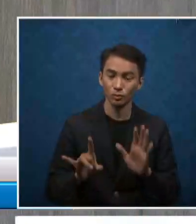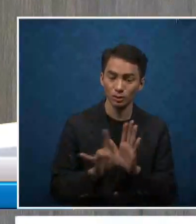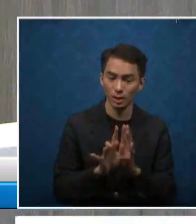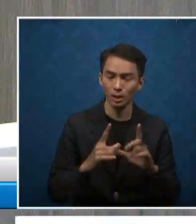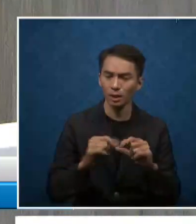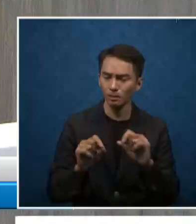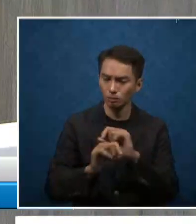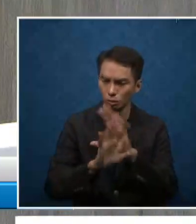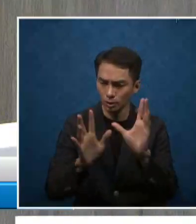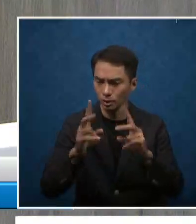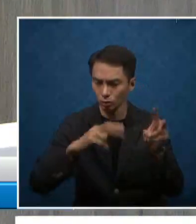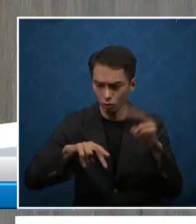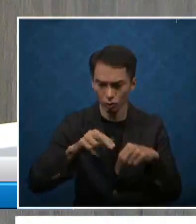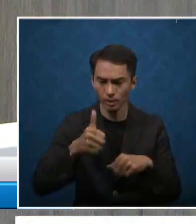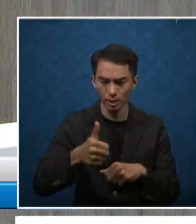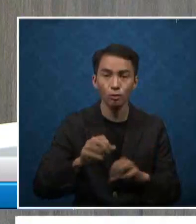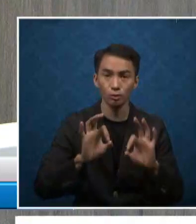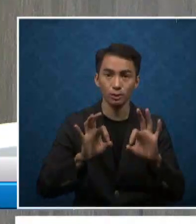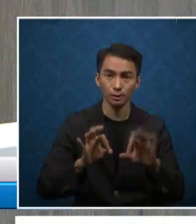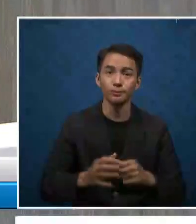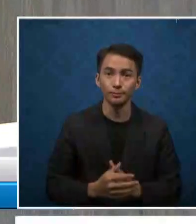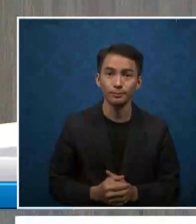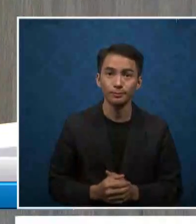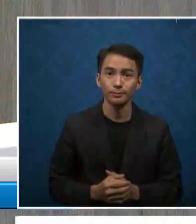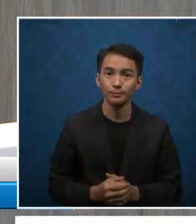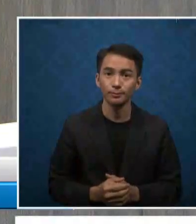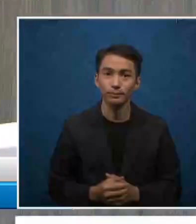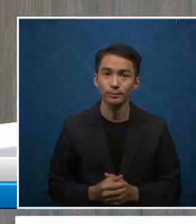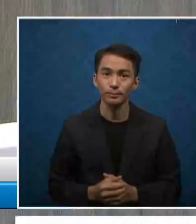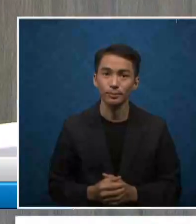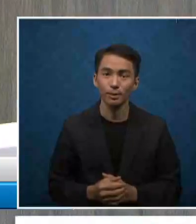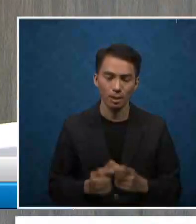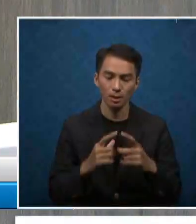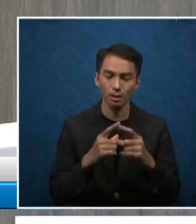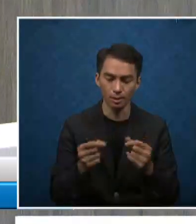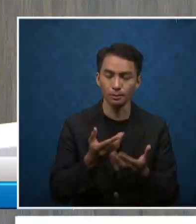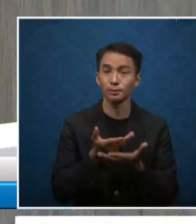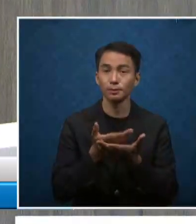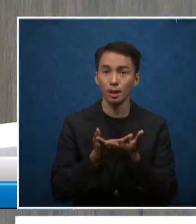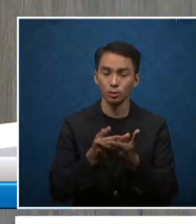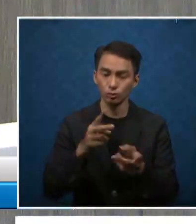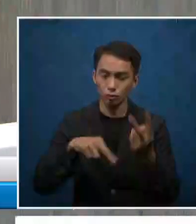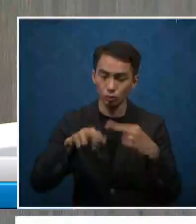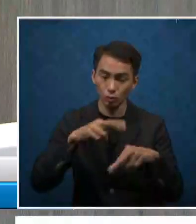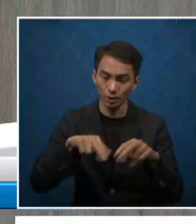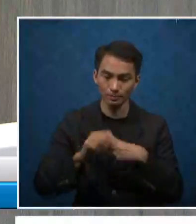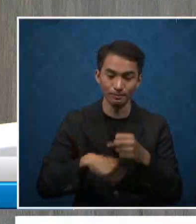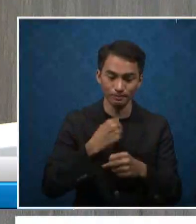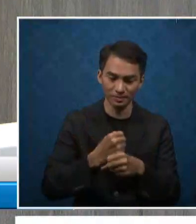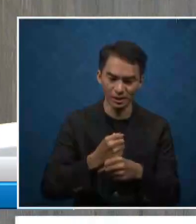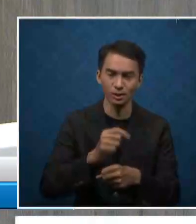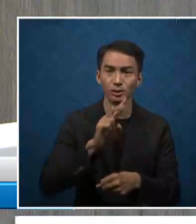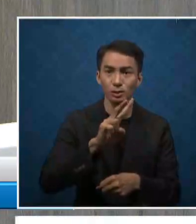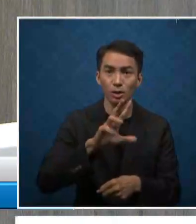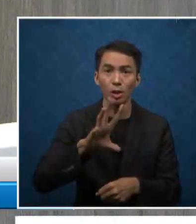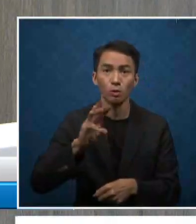ีนี้พอกลับมาถึง นยยบายการตรวเงินแผ่นดประจำปีกประมาณปี 66